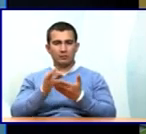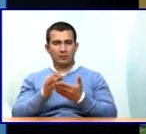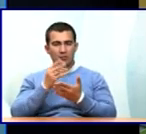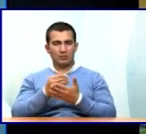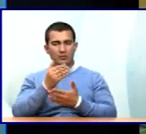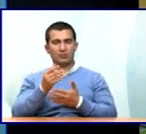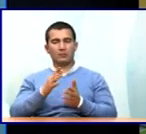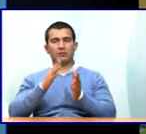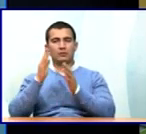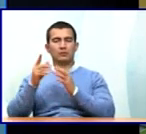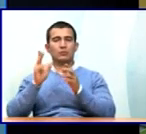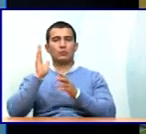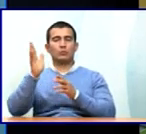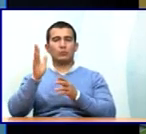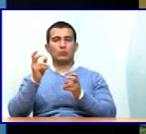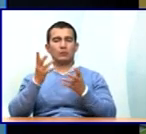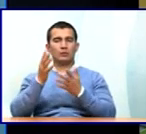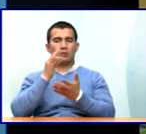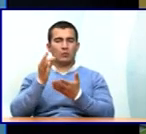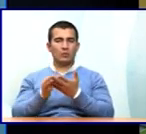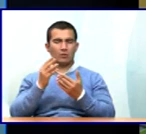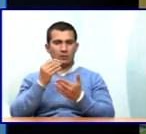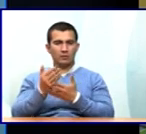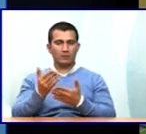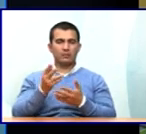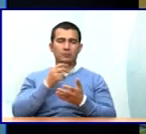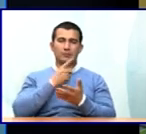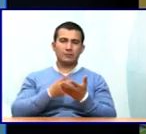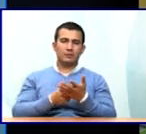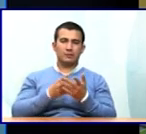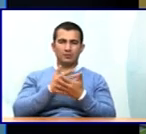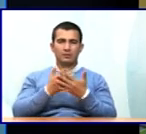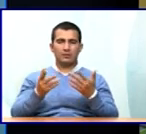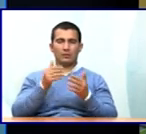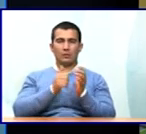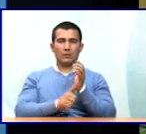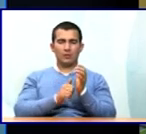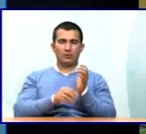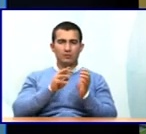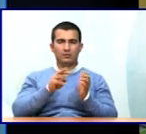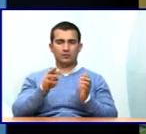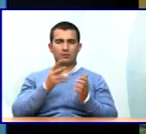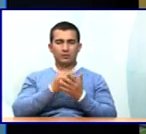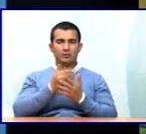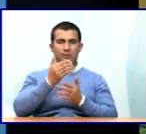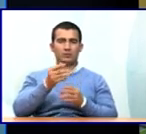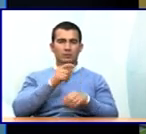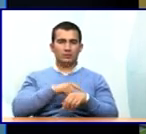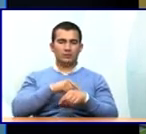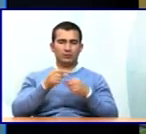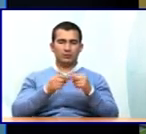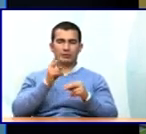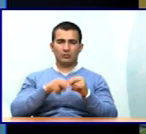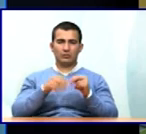bildiradi. Undan keyingi soat belgisi 60 daqiqada vaqtingiz tugashini bildiradi. Keyingi belgiga